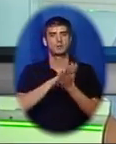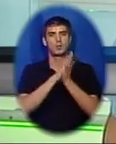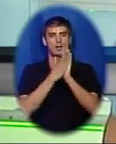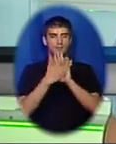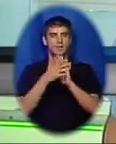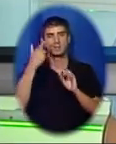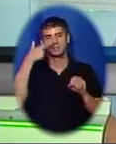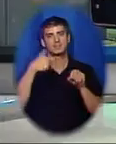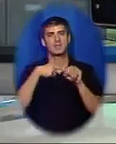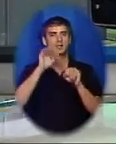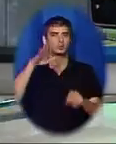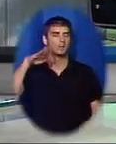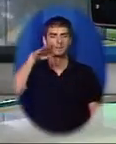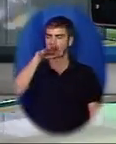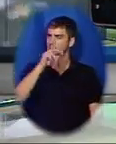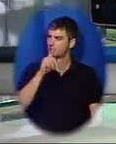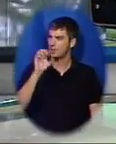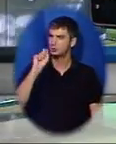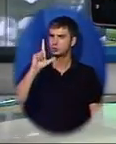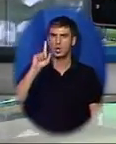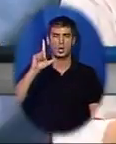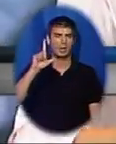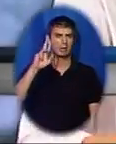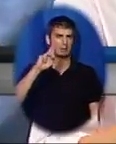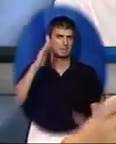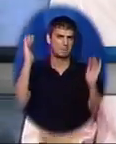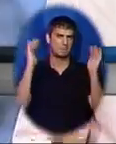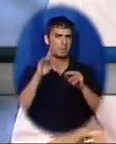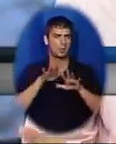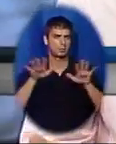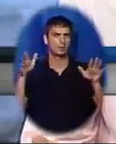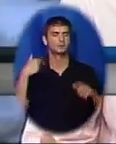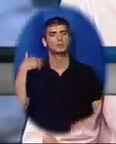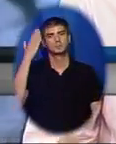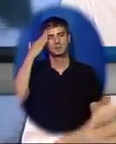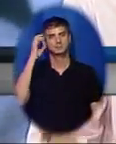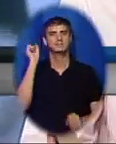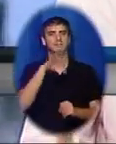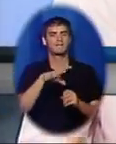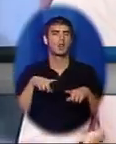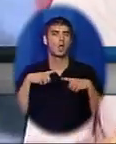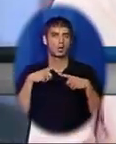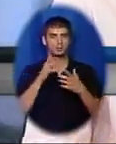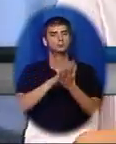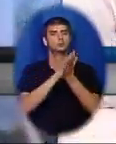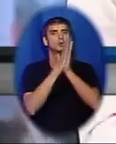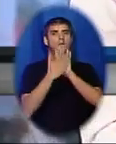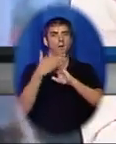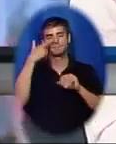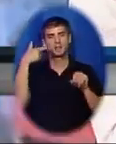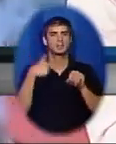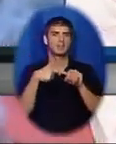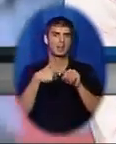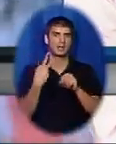לג'ט פיול, לדלק סילוני. אבל סולר זה פחות שכיח, נכון? כי בדרך כלל אנחנו יודעים על זבל אורגני, חומרים אורגניים שהופכים